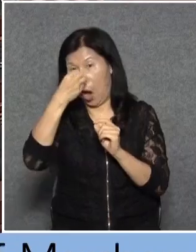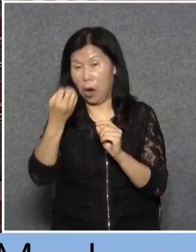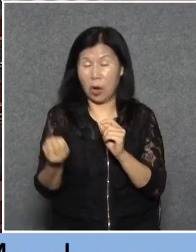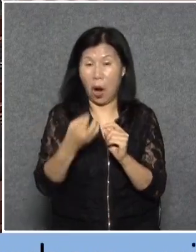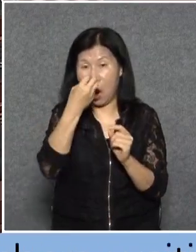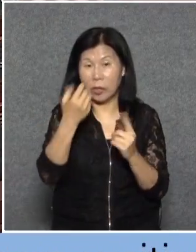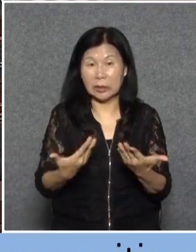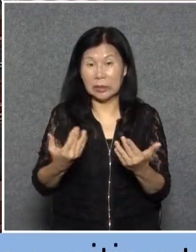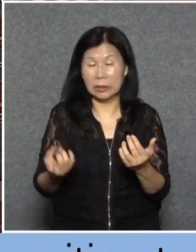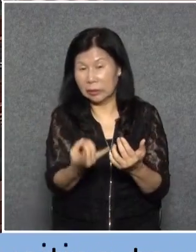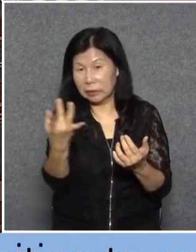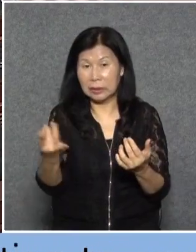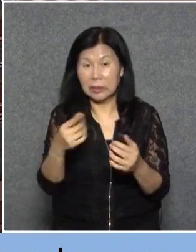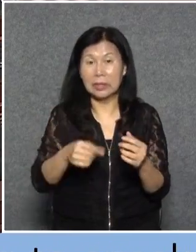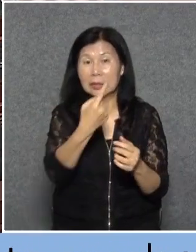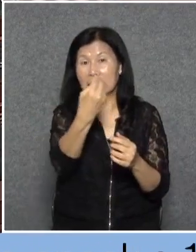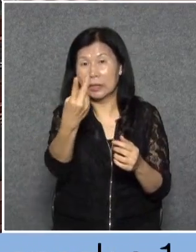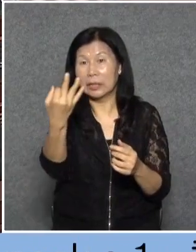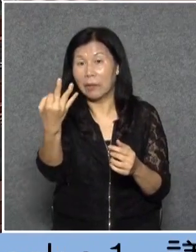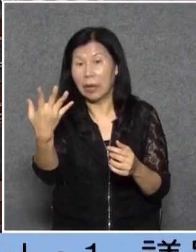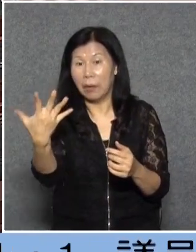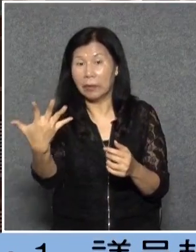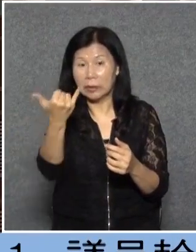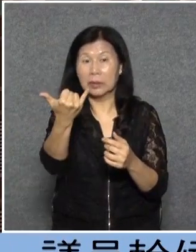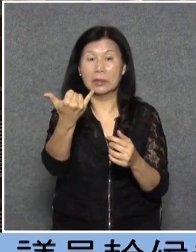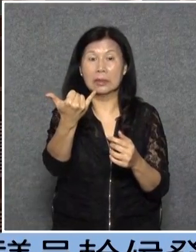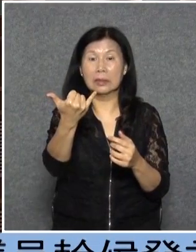住你睇呢个数下，一二三四五六，